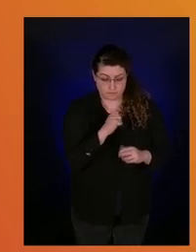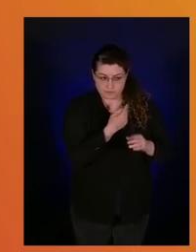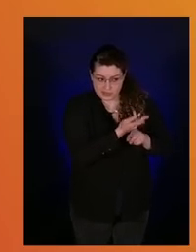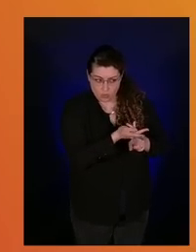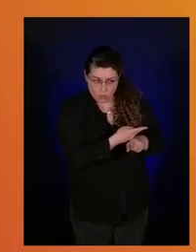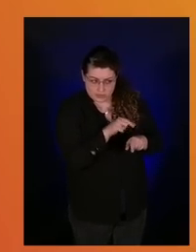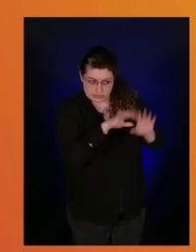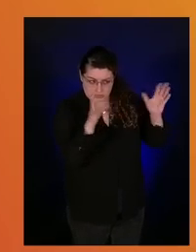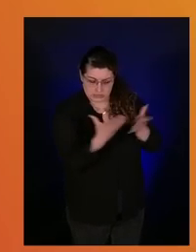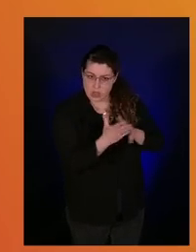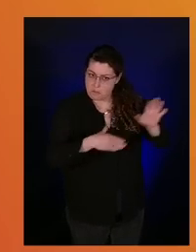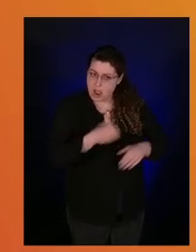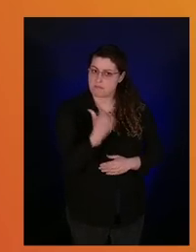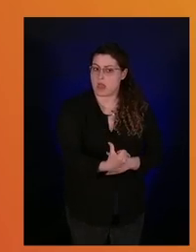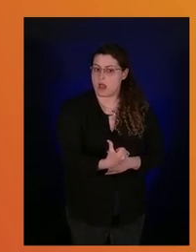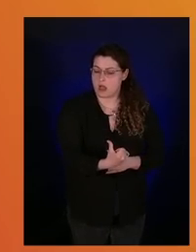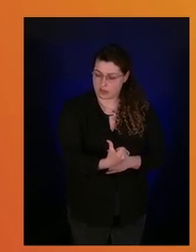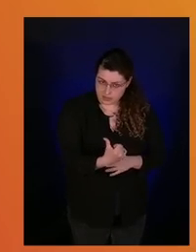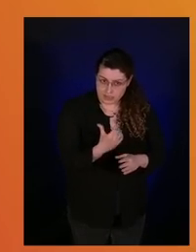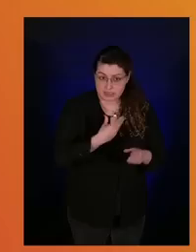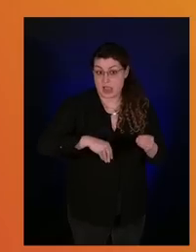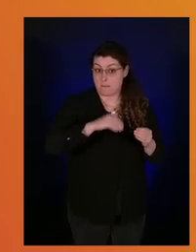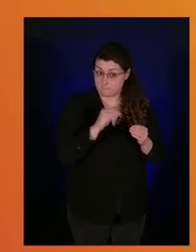est efficient et reconnaître qu'il œuvre